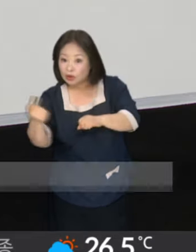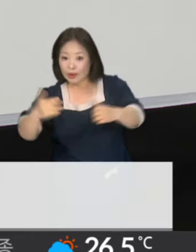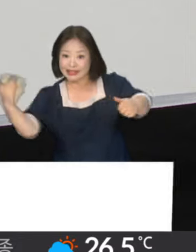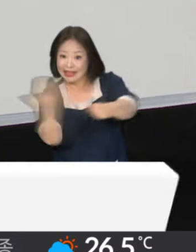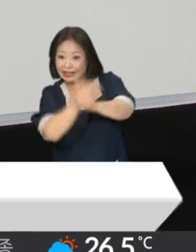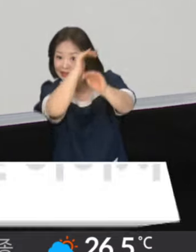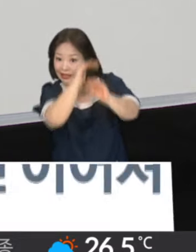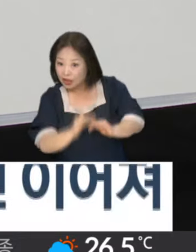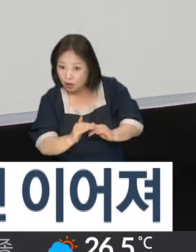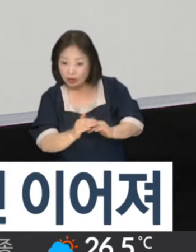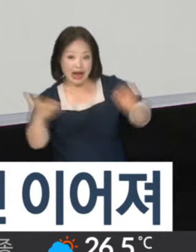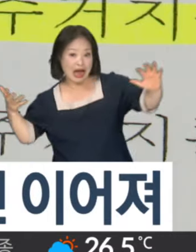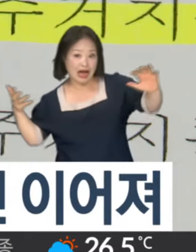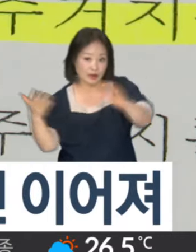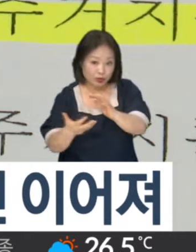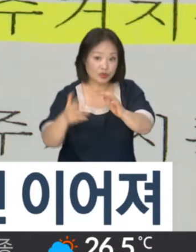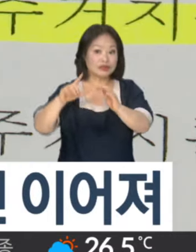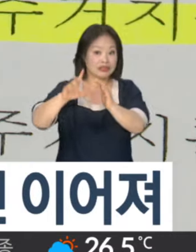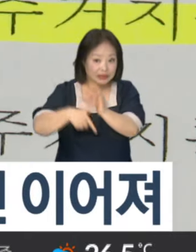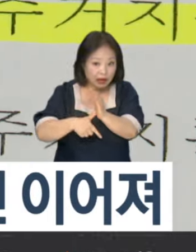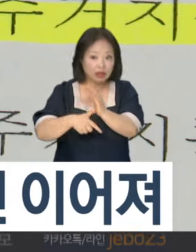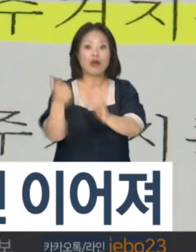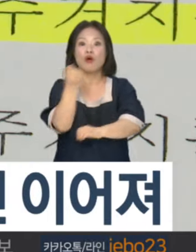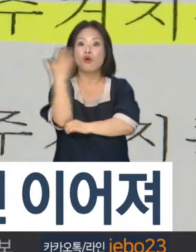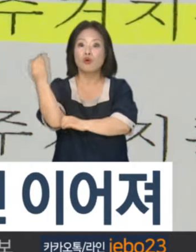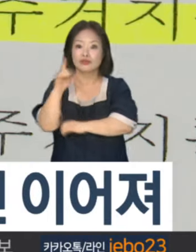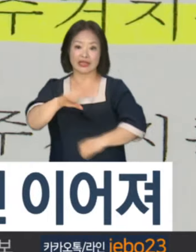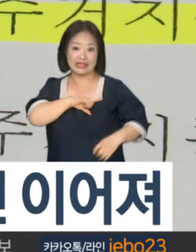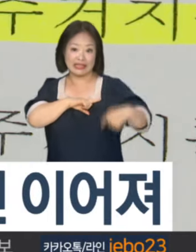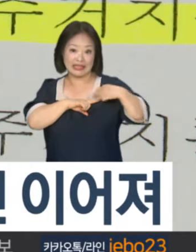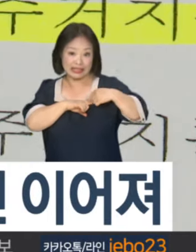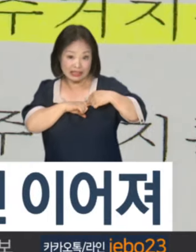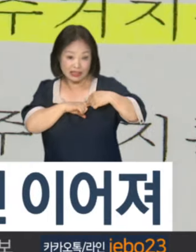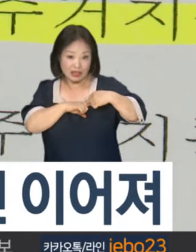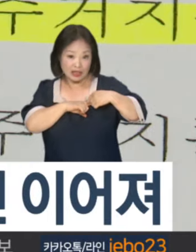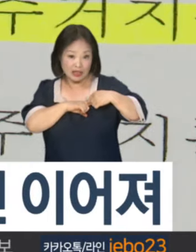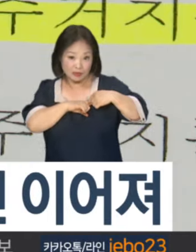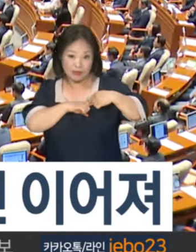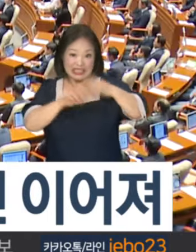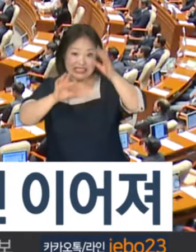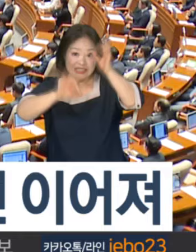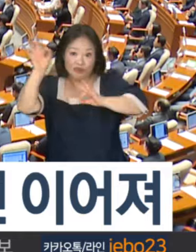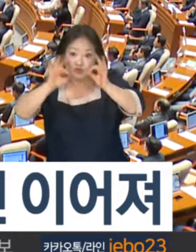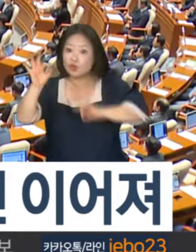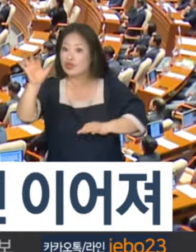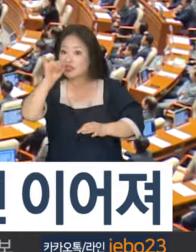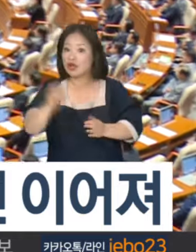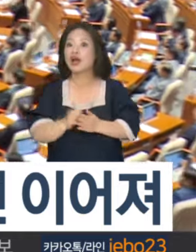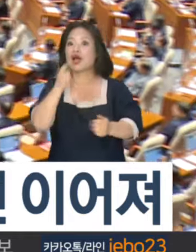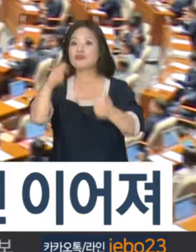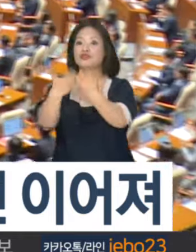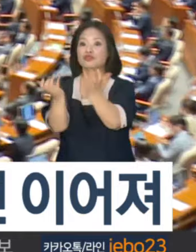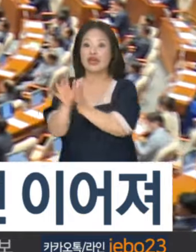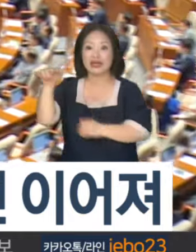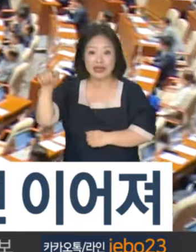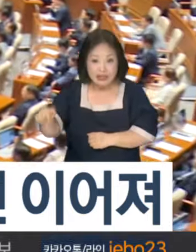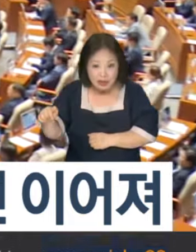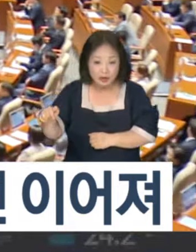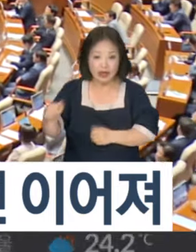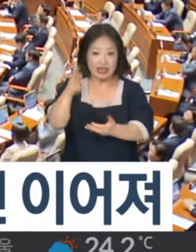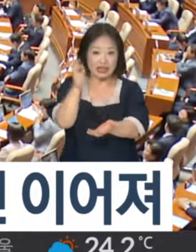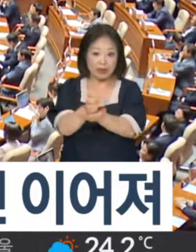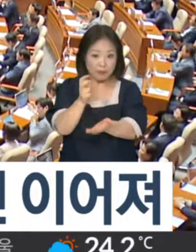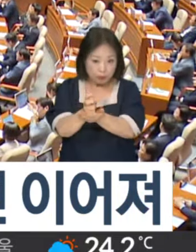간에는 압수수색 시점과 언론사 이름을 잘못 기재한 오류도 주당은 입법 청문회를